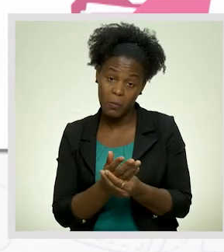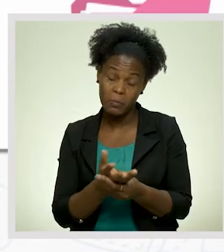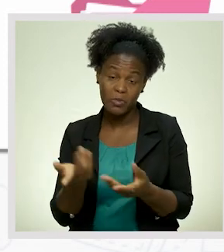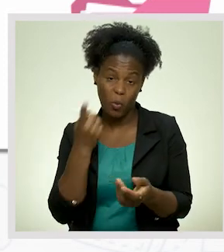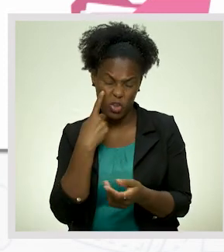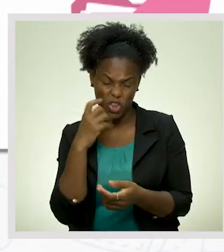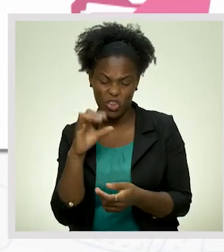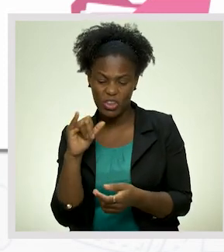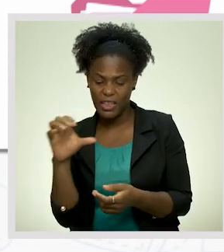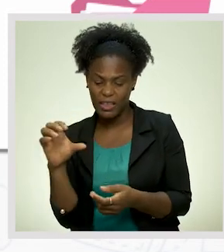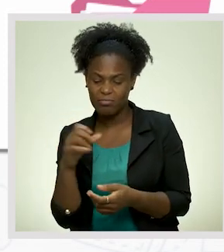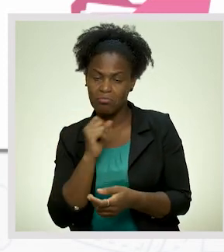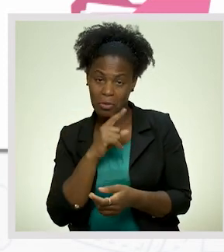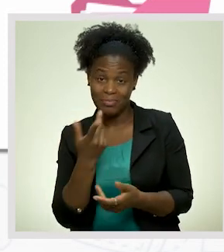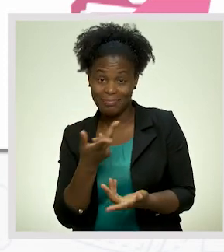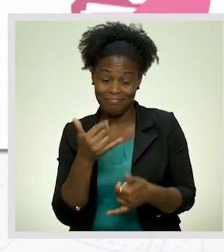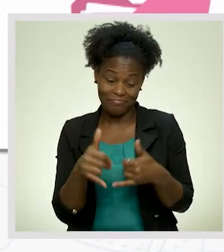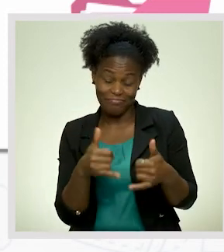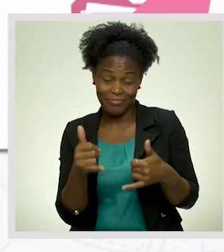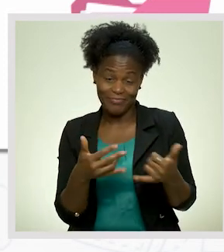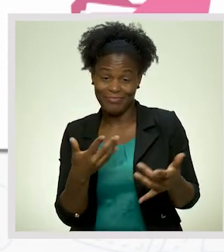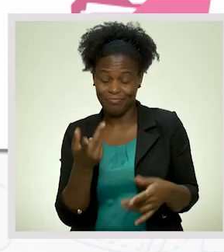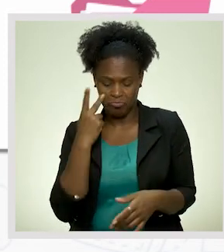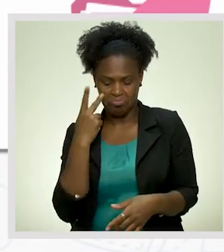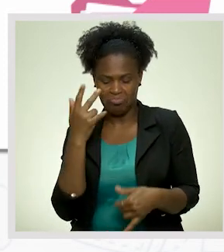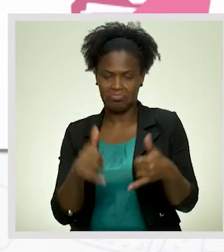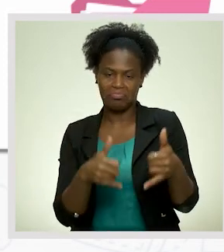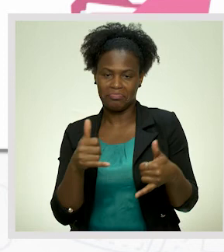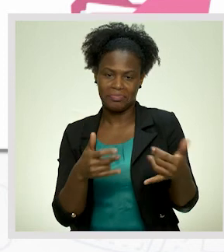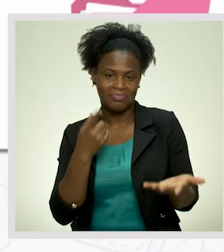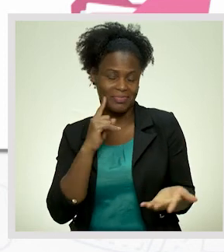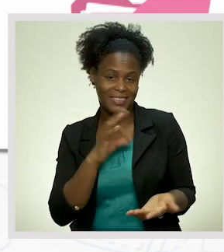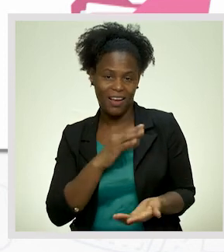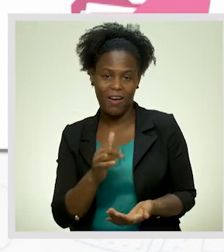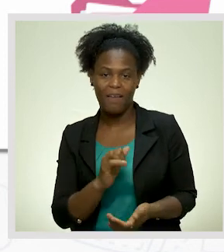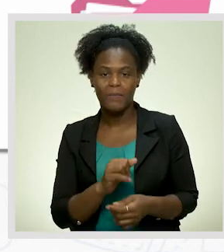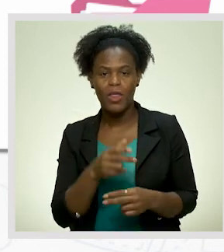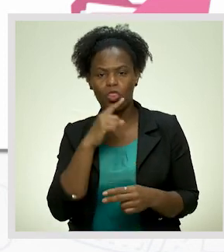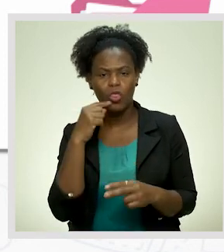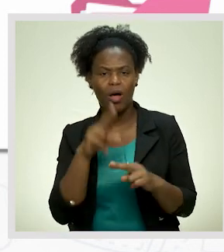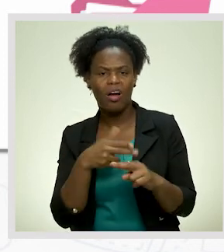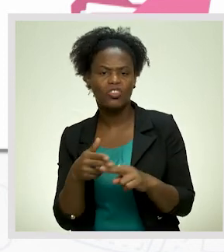Chic, par exemple, je peux dire, ah, madame est chic, ok? Mousse au chocolat.